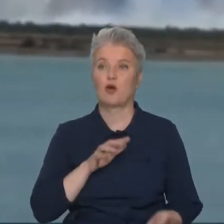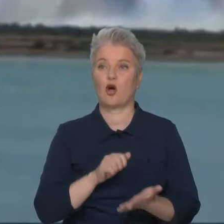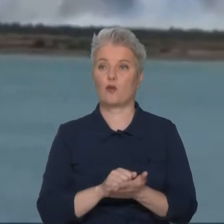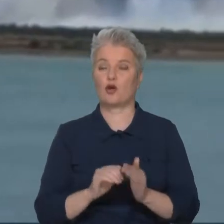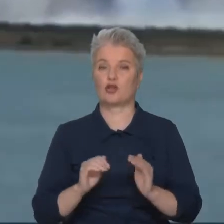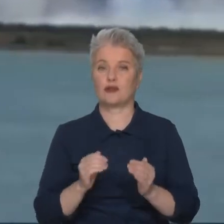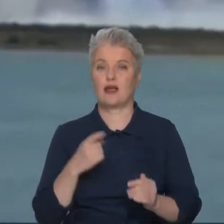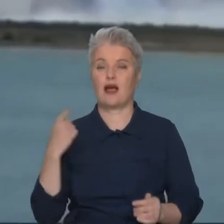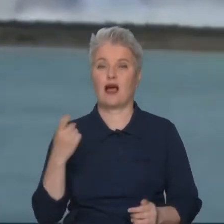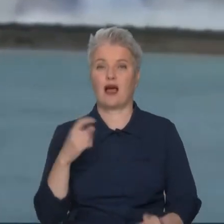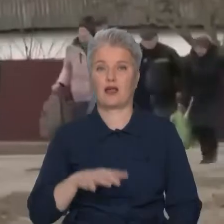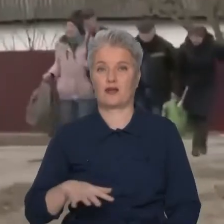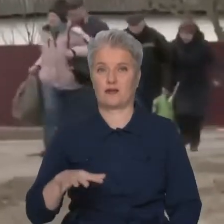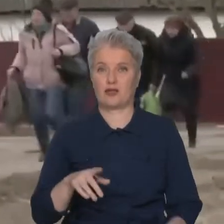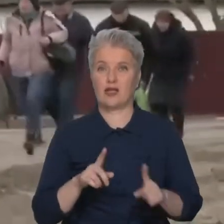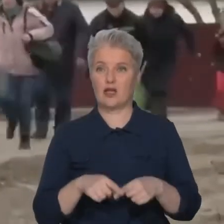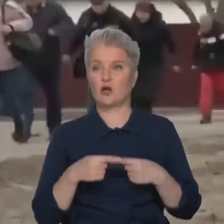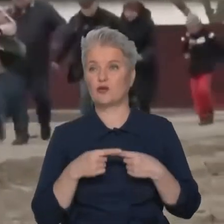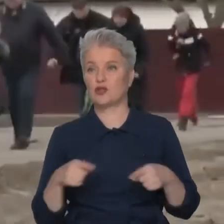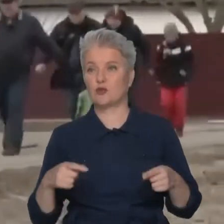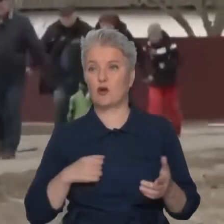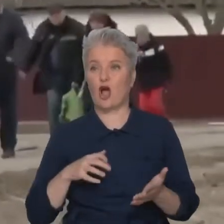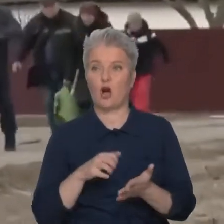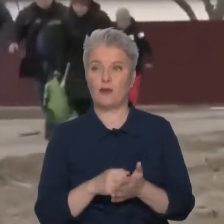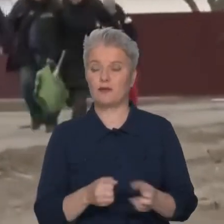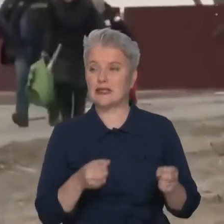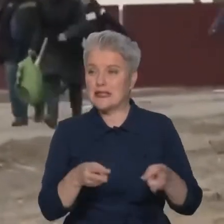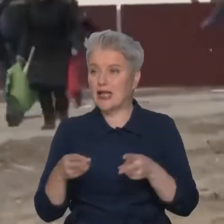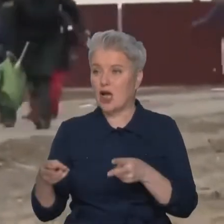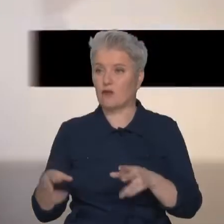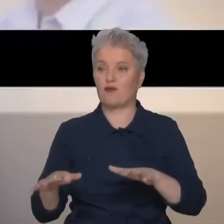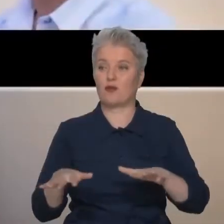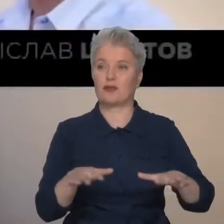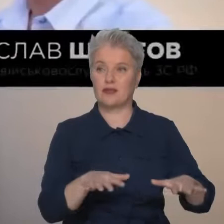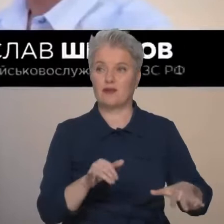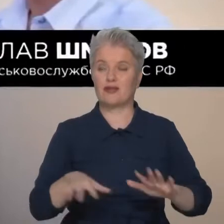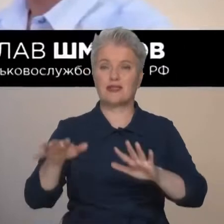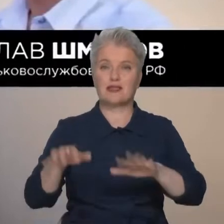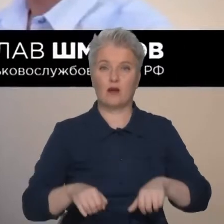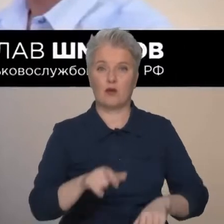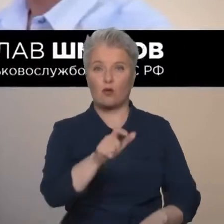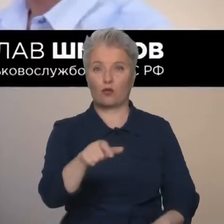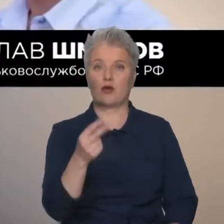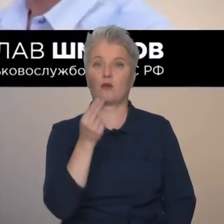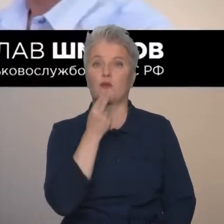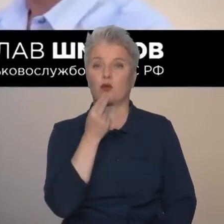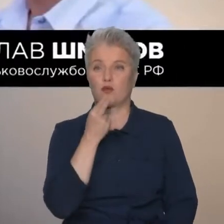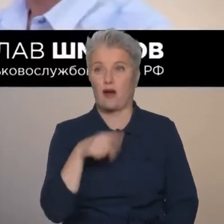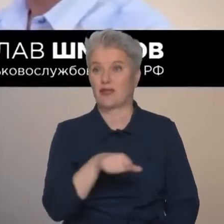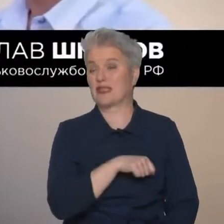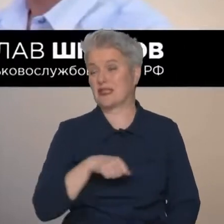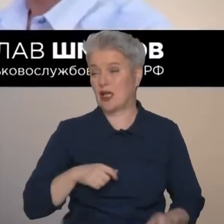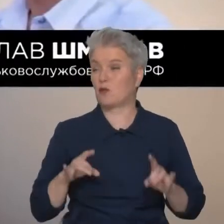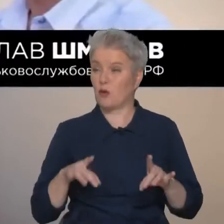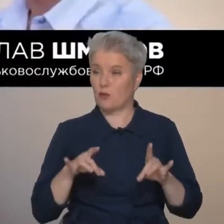частина Харківщини. Також з іншими окупантами він залякував місцевих та відбирав у них продукти. Про все це він сам